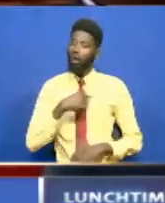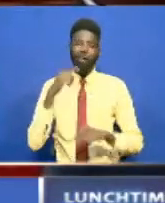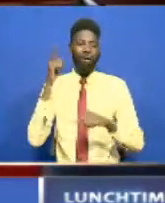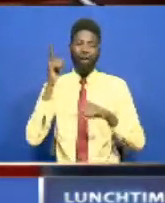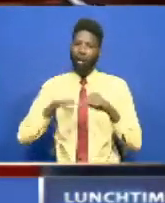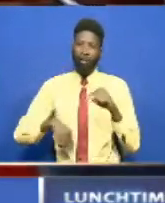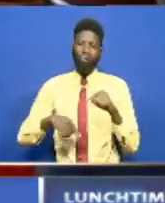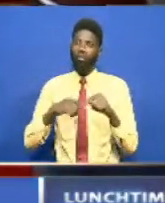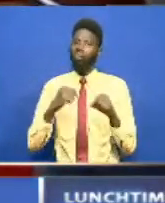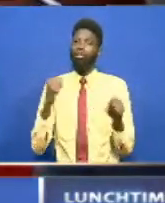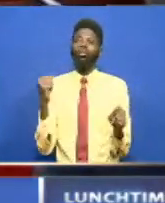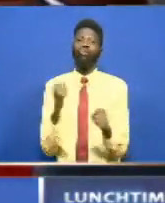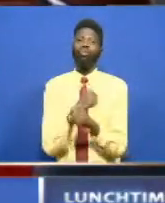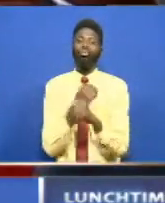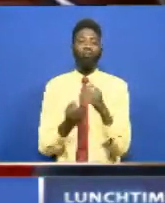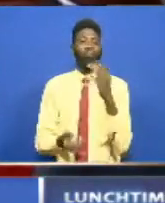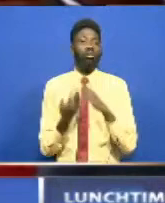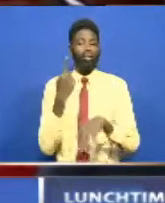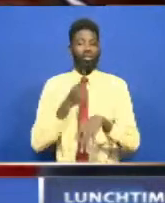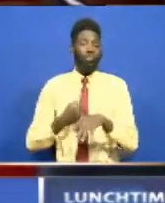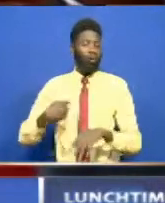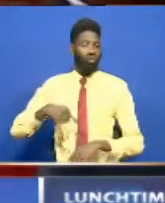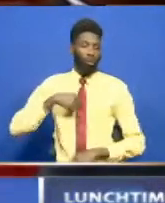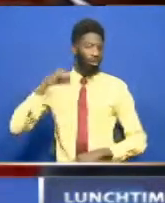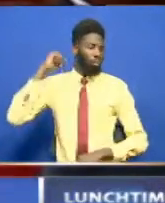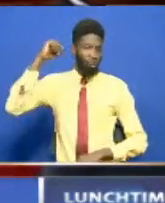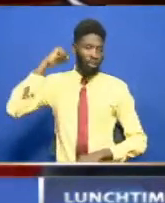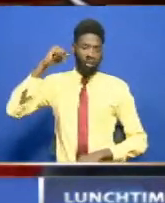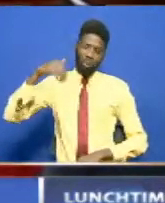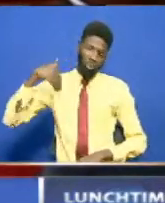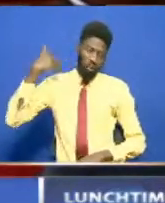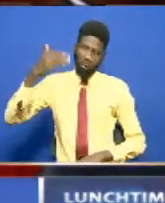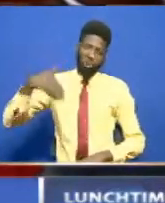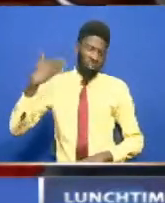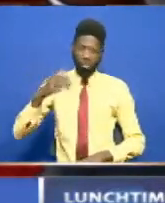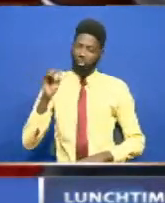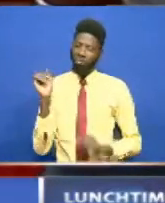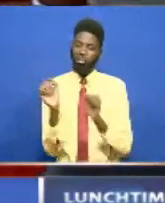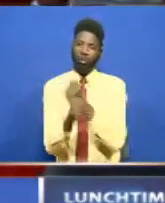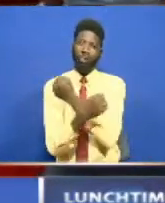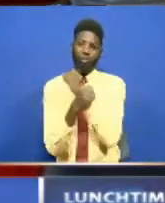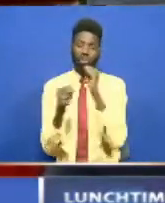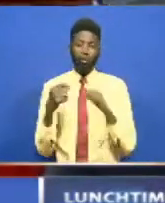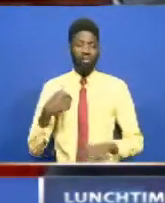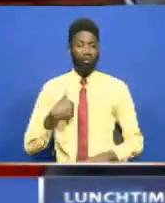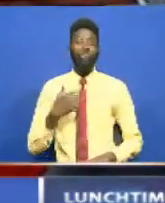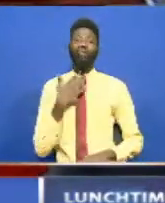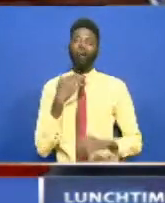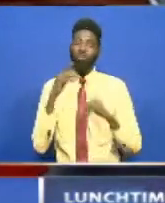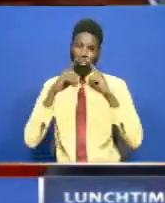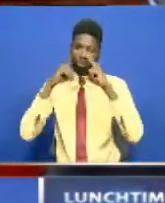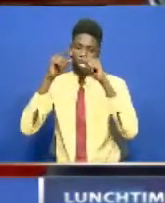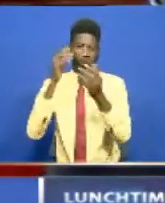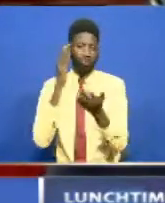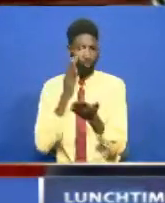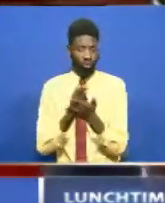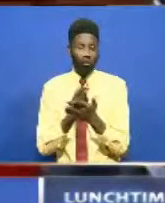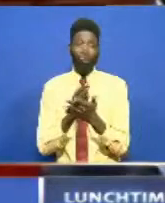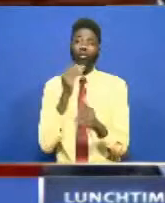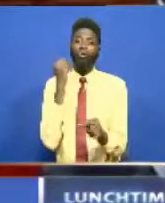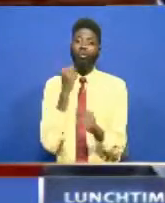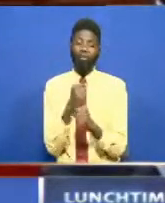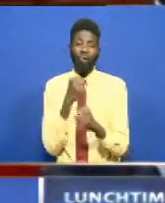siasa 24/7. Hapo siko kazi itatokea. Na nataka niwaambie kwa ukweli, kazi